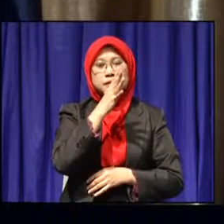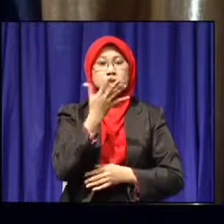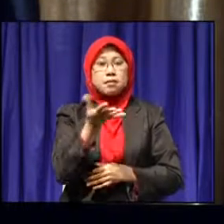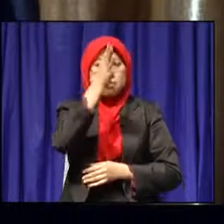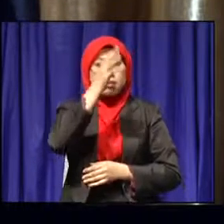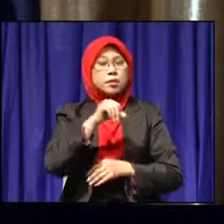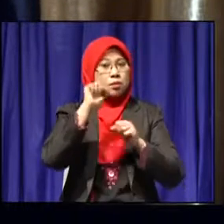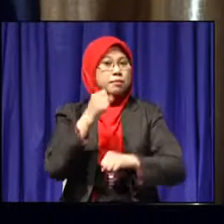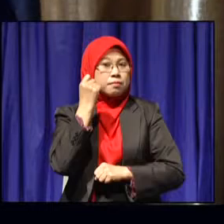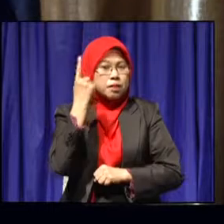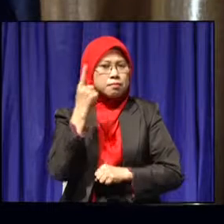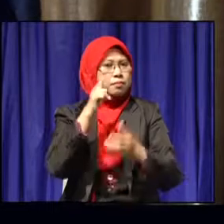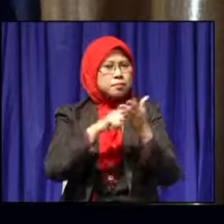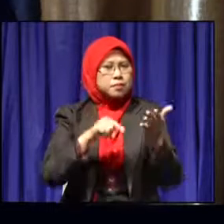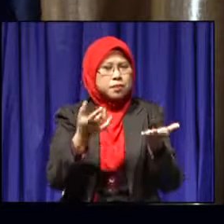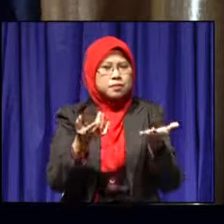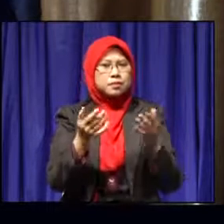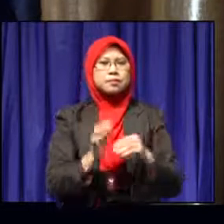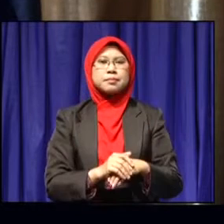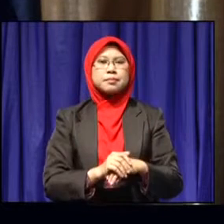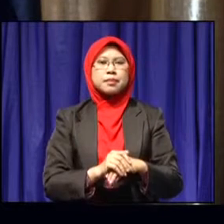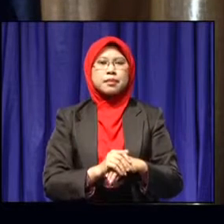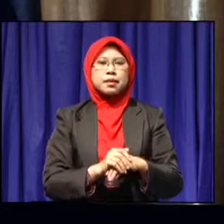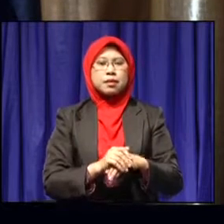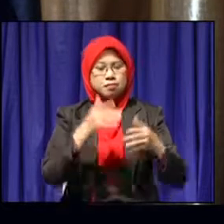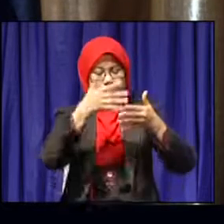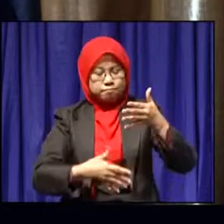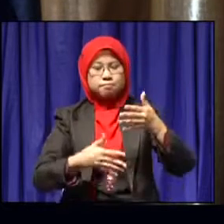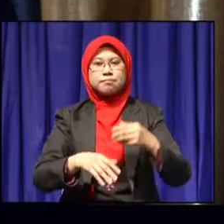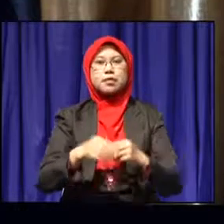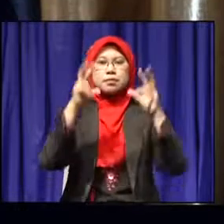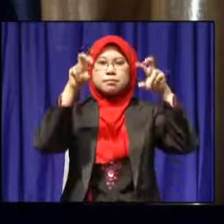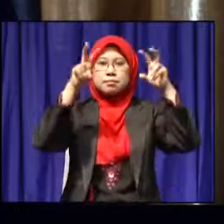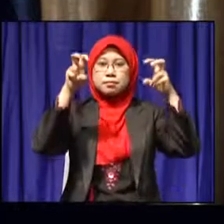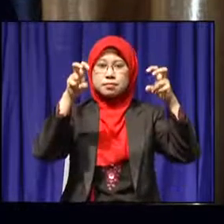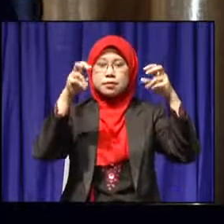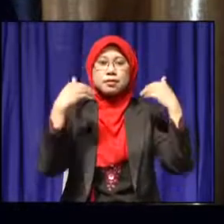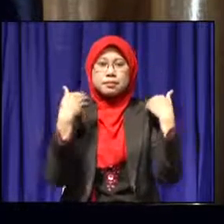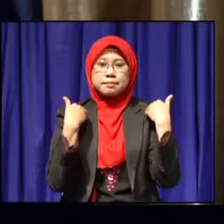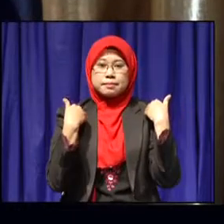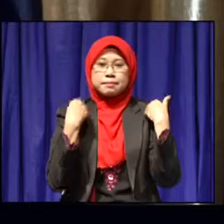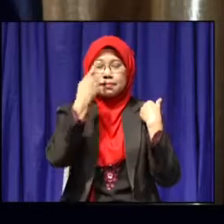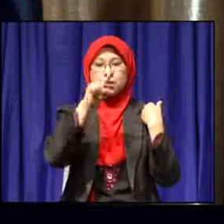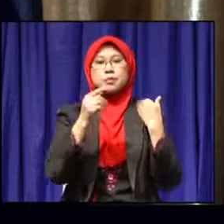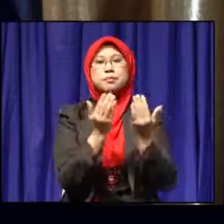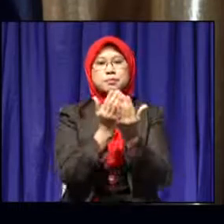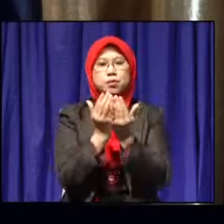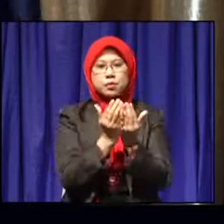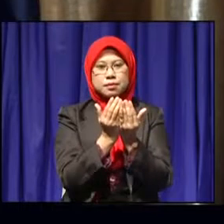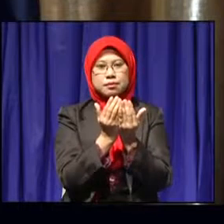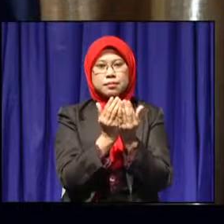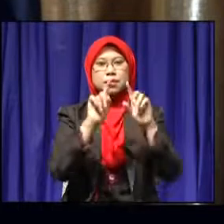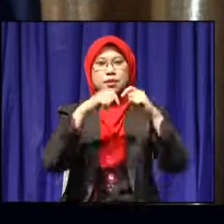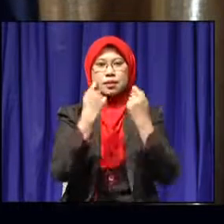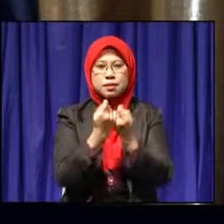Apakah jenis-jenis ataupun mata pelajaran pelajaran yang sedia ada untuk gurita ini